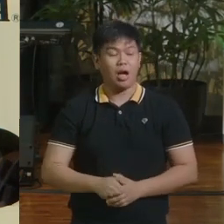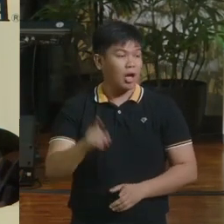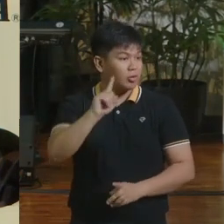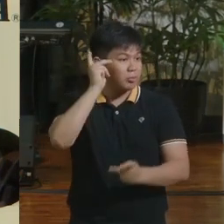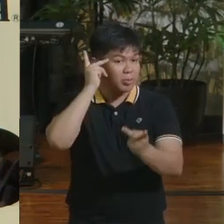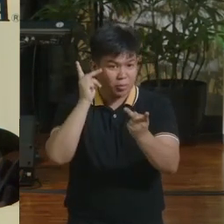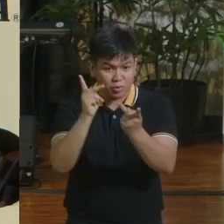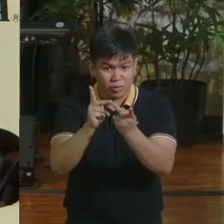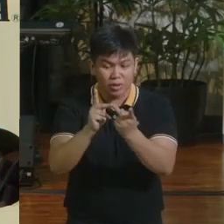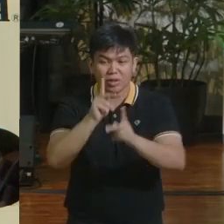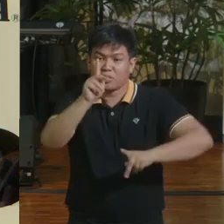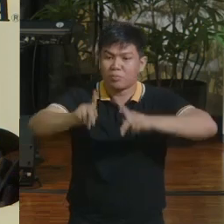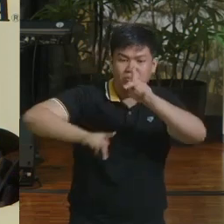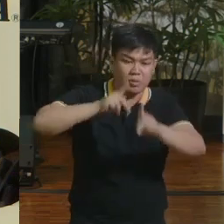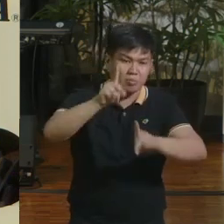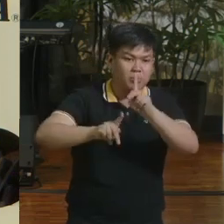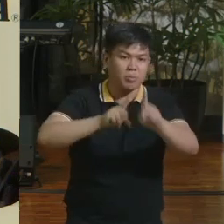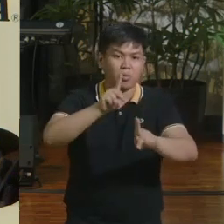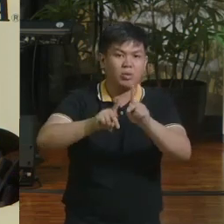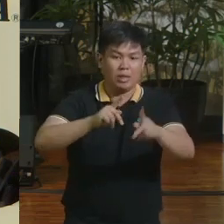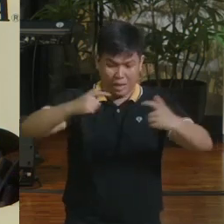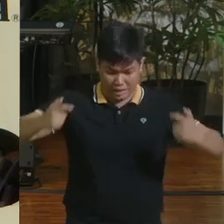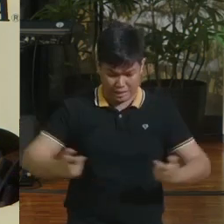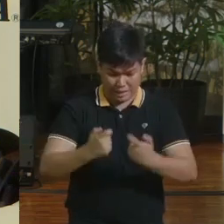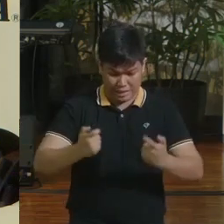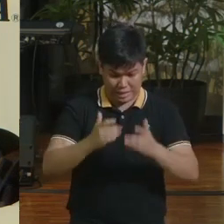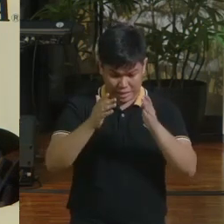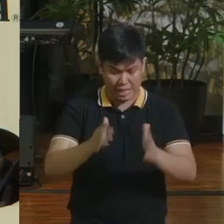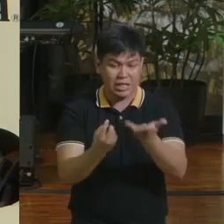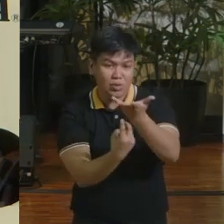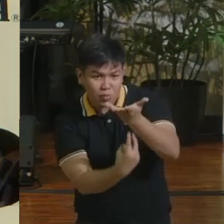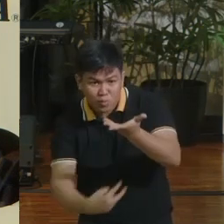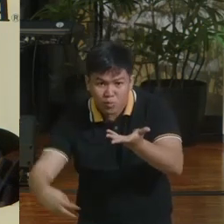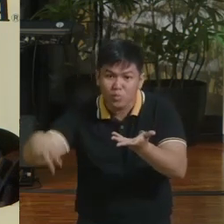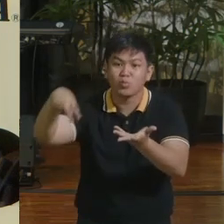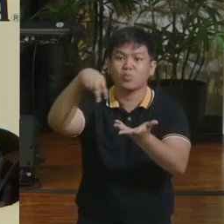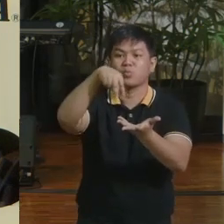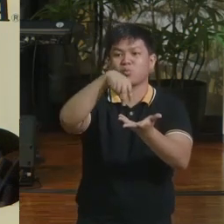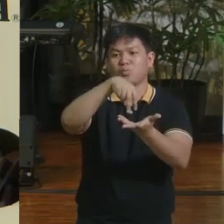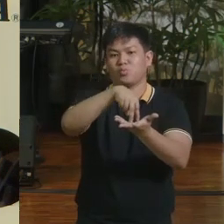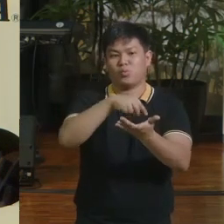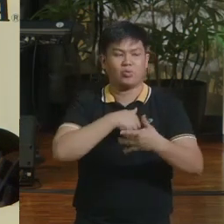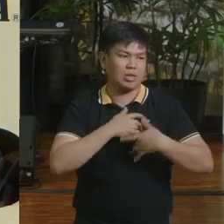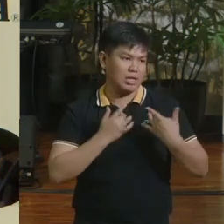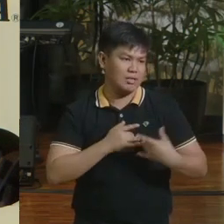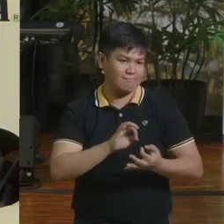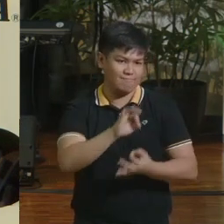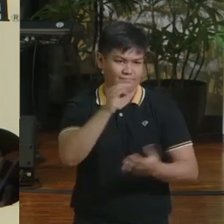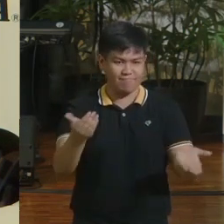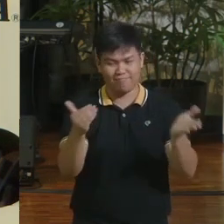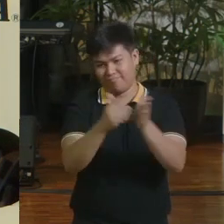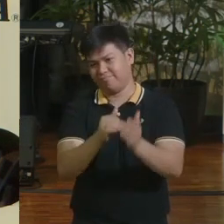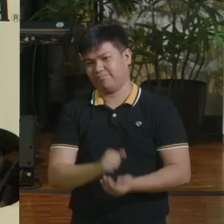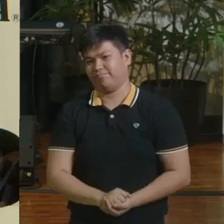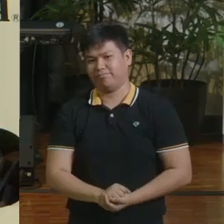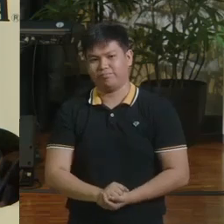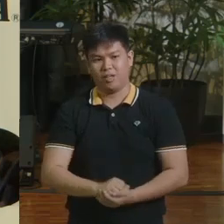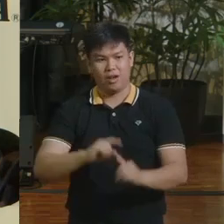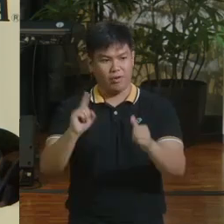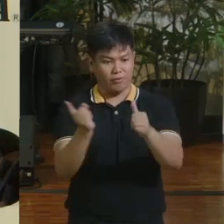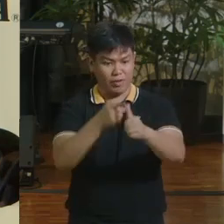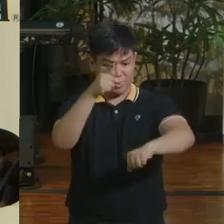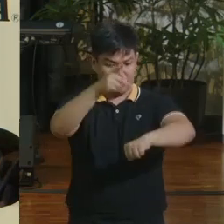kaluluwa patungo sa tunay na kaligtasan. Hindi bangat yan ang sinabi ni Peter sa 1 Peter chapter 1,